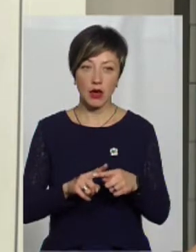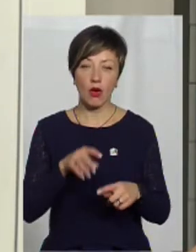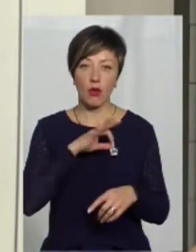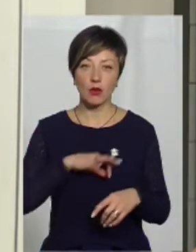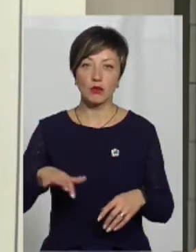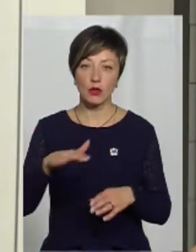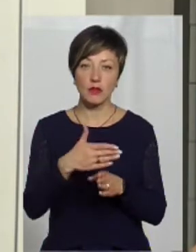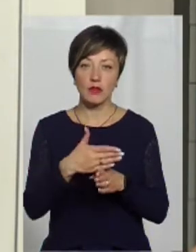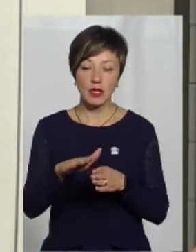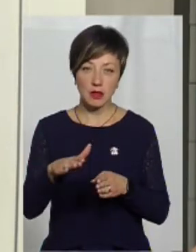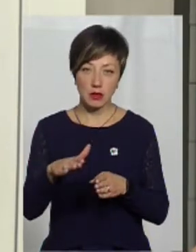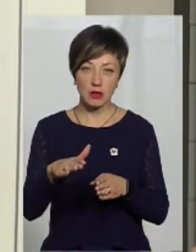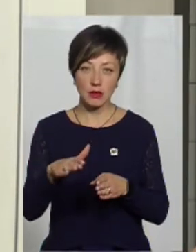площі